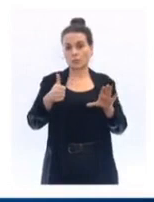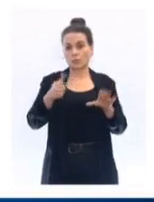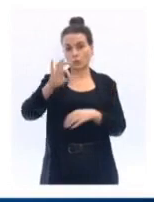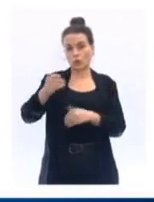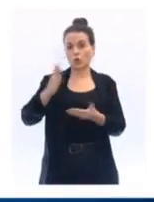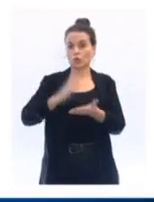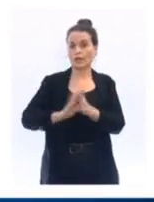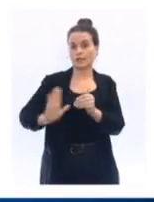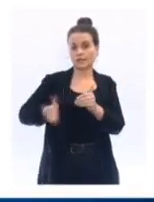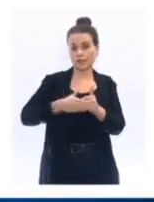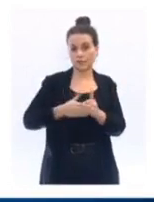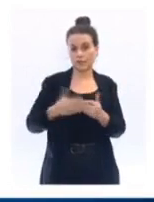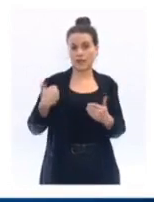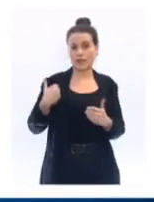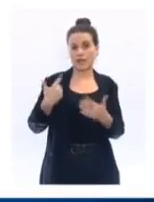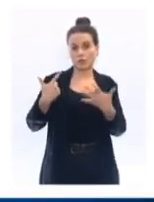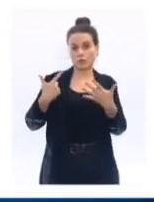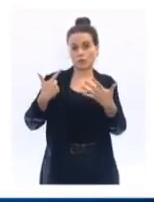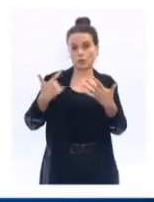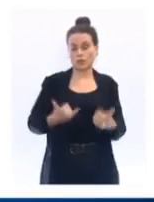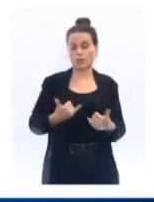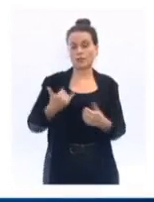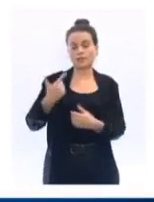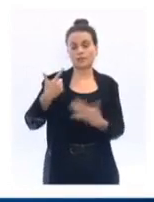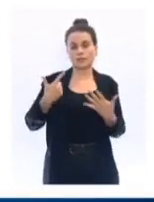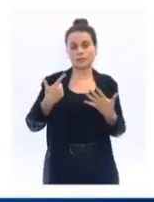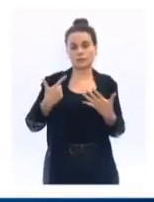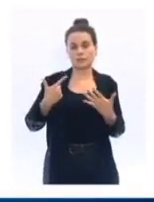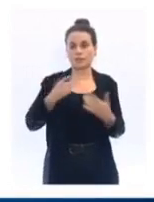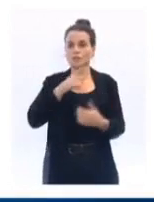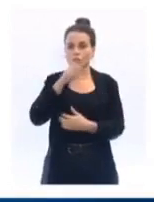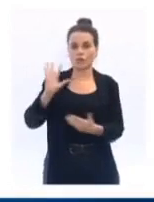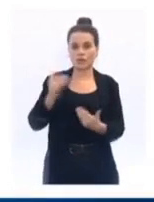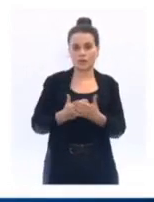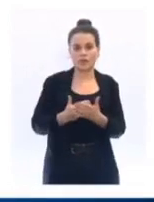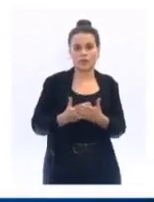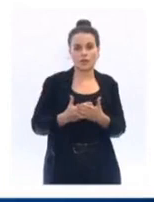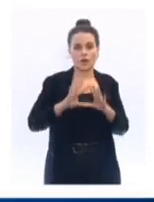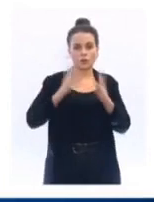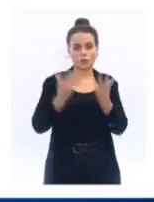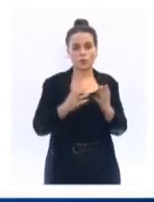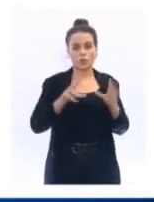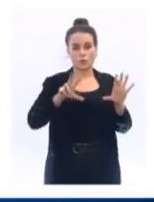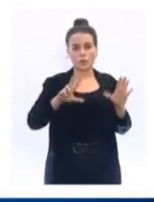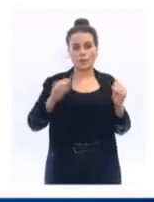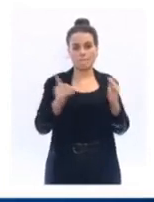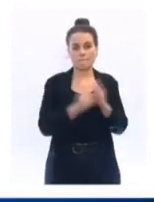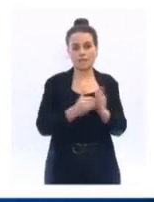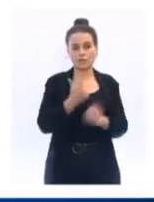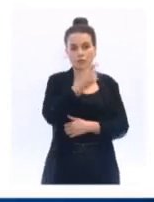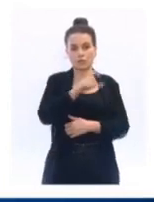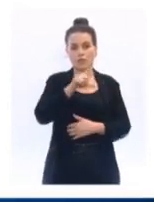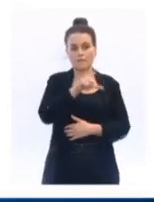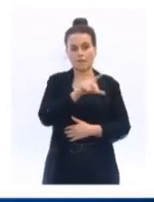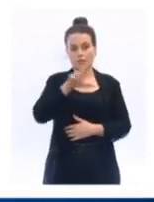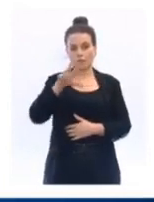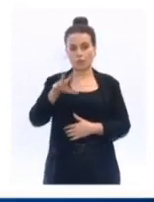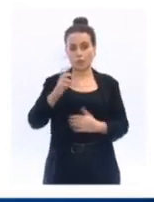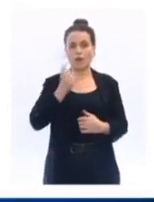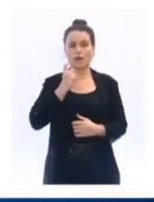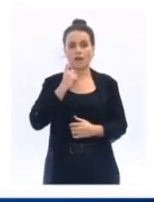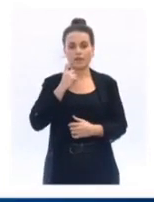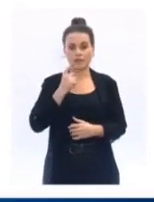a 12 400 000 élèves dans notre pays, donc 0,07%. Et s'agissant des personnels, Nous avions recensé